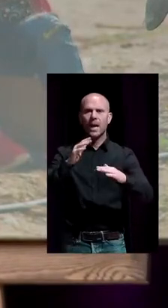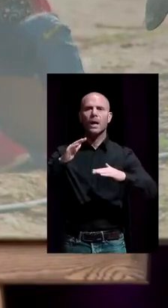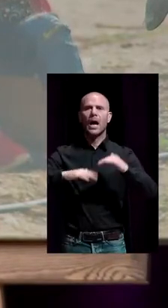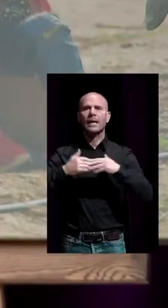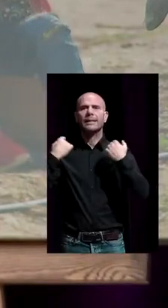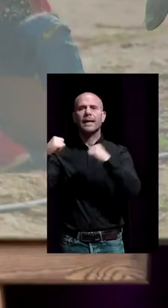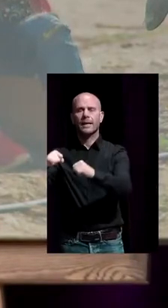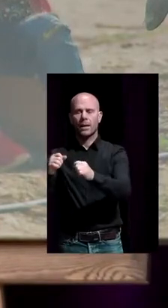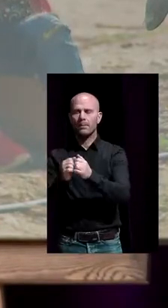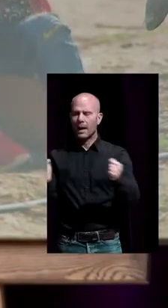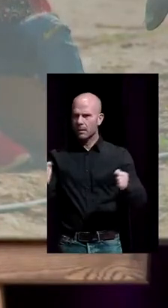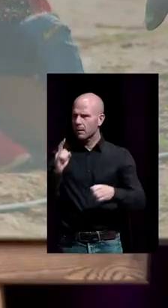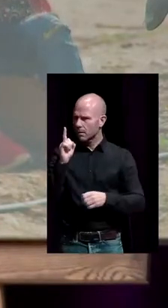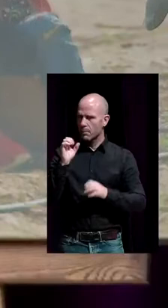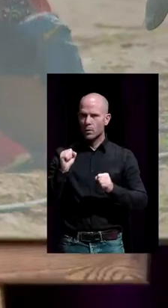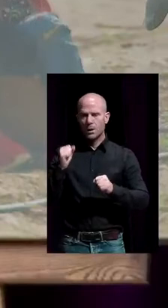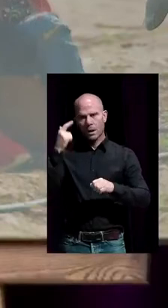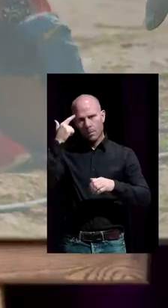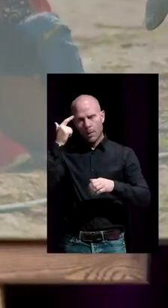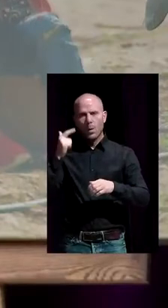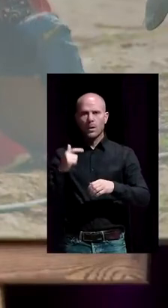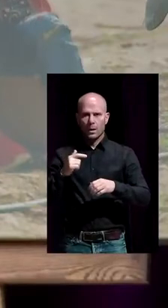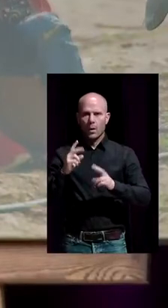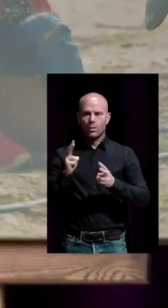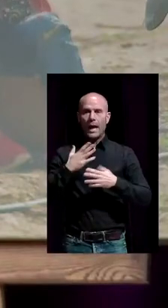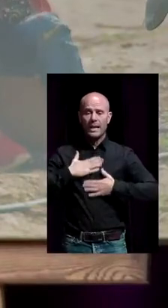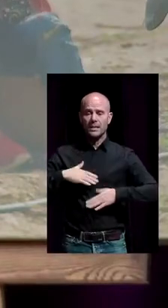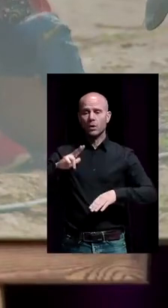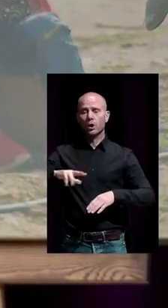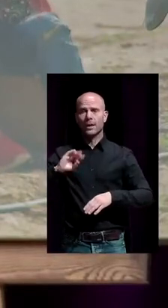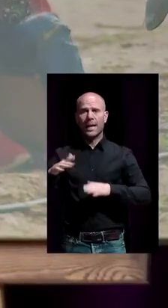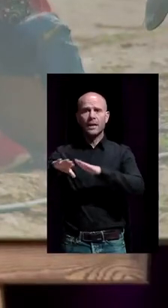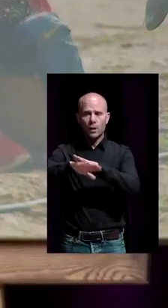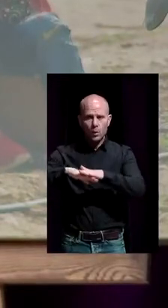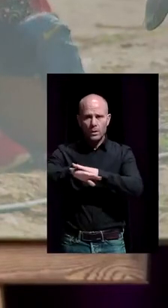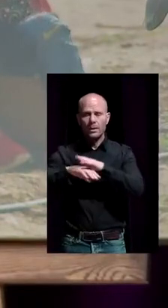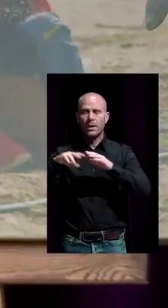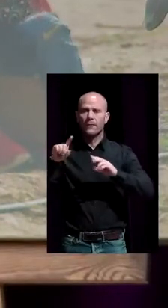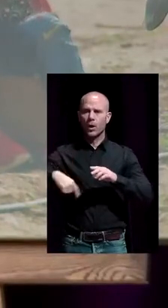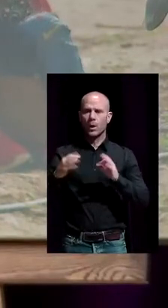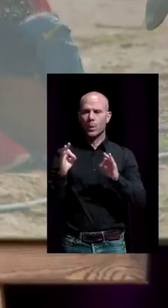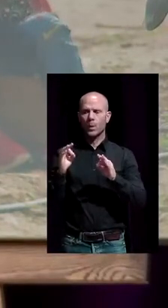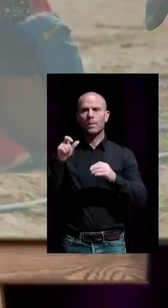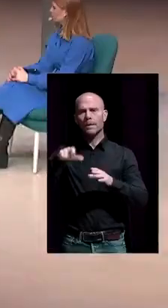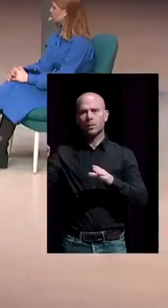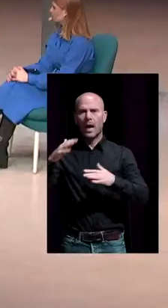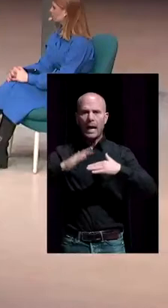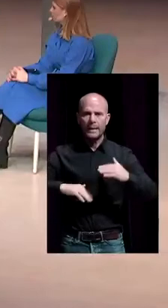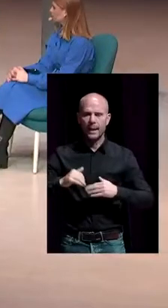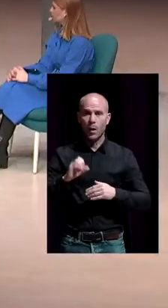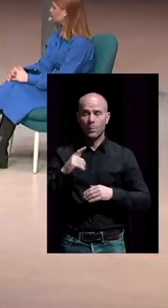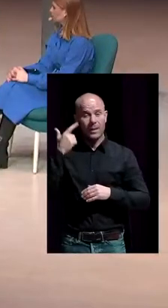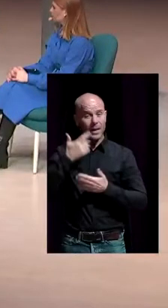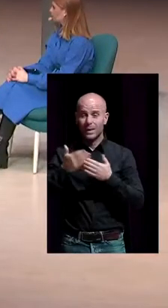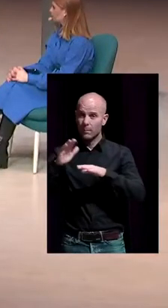Men vi måste också komma ihåg att hälsa och trygghet, det utgör själva grunden för mänskligt handlande. Och har vi inte det med oss, särskilt nu i